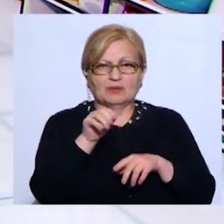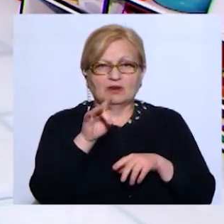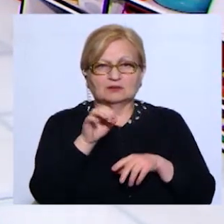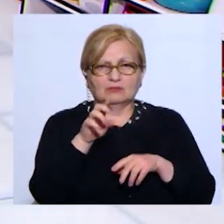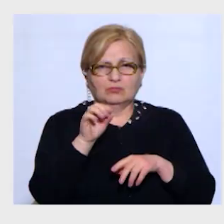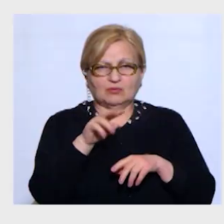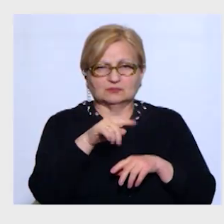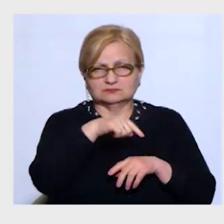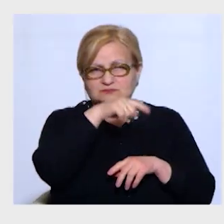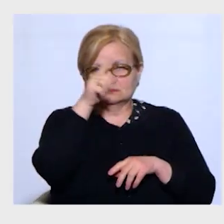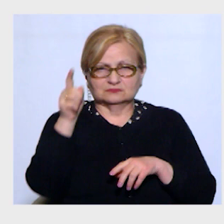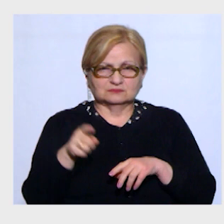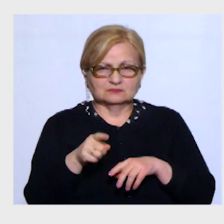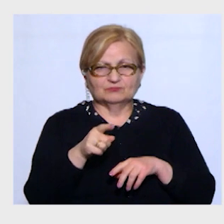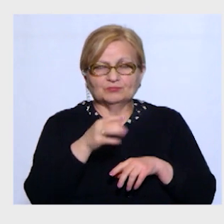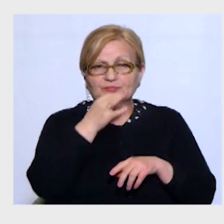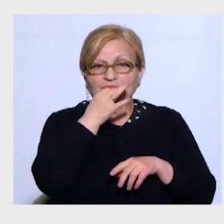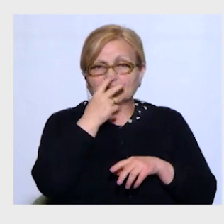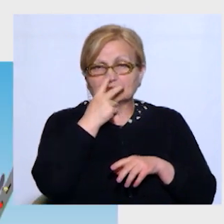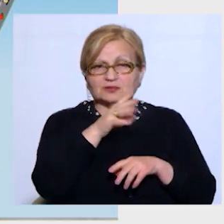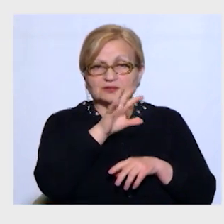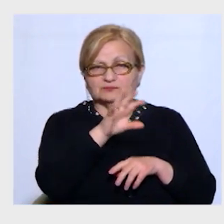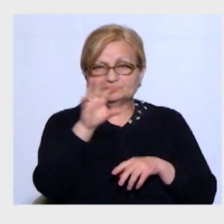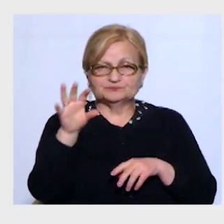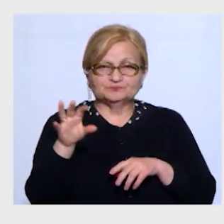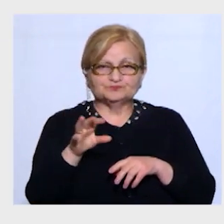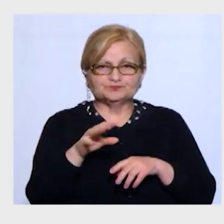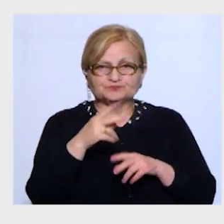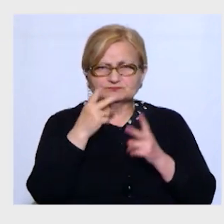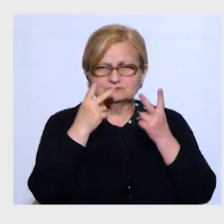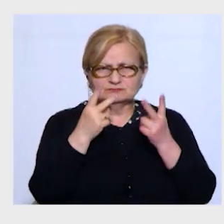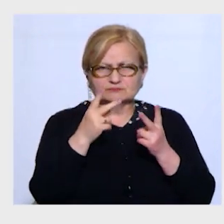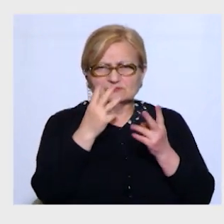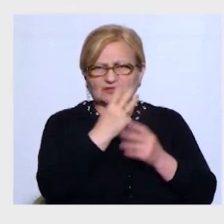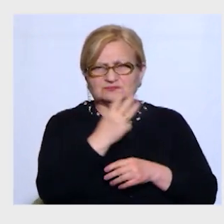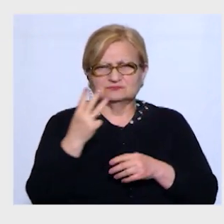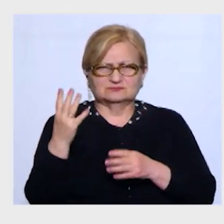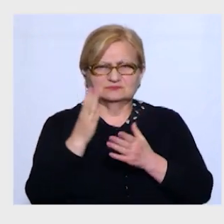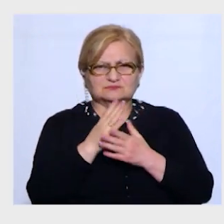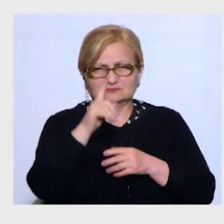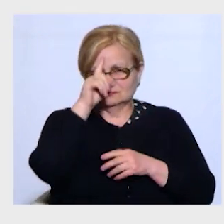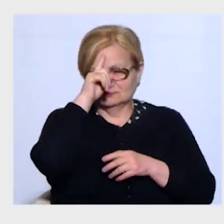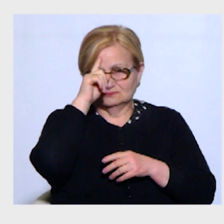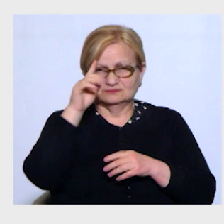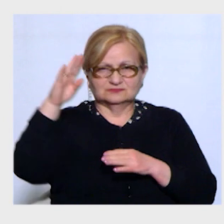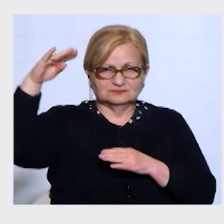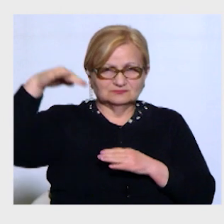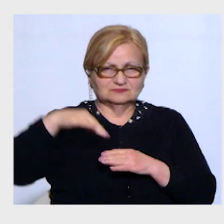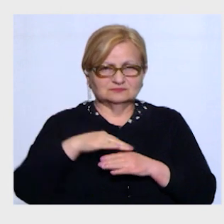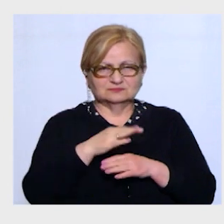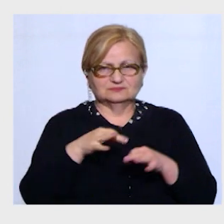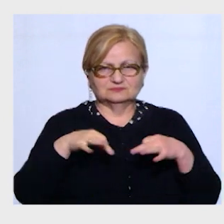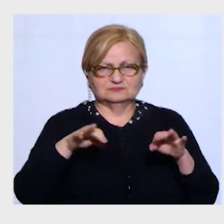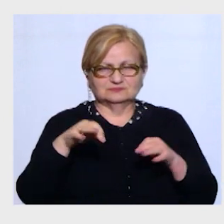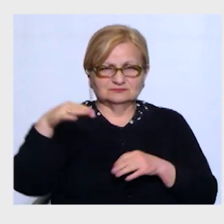მას ჩვენ აპლიკაციებს ვნახავთ, აი ამას საიტებზე ვიმუშავებთ. ესე ბიჭი რომელიც სკეიტზე მოძრაობს, ხო და თუ